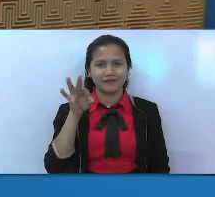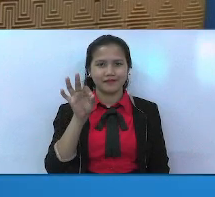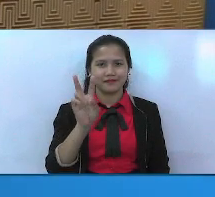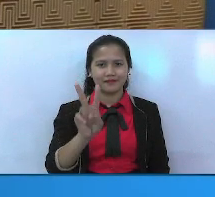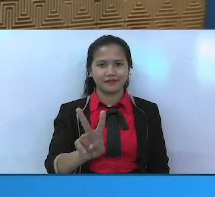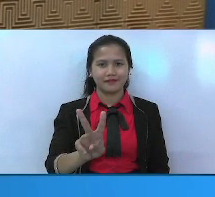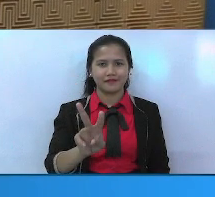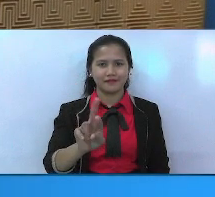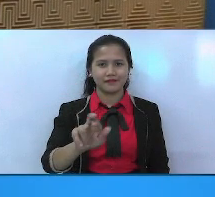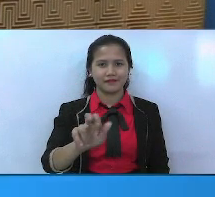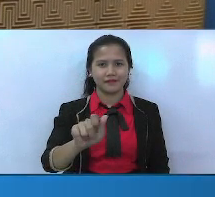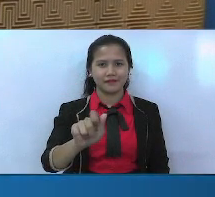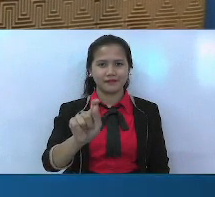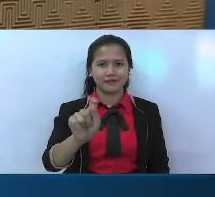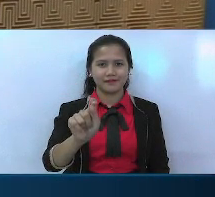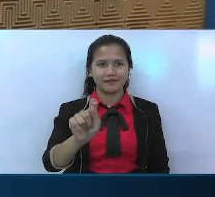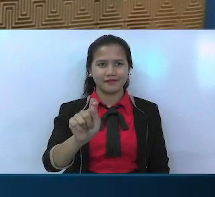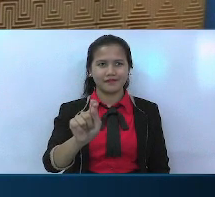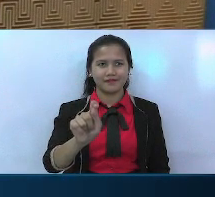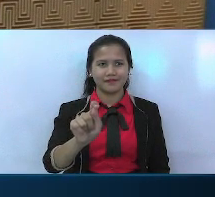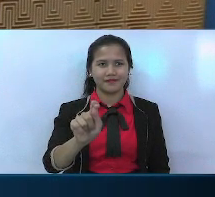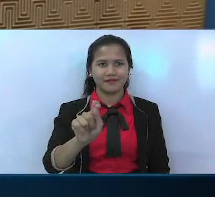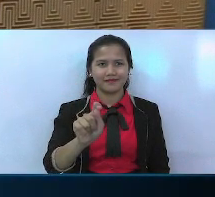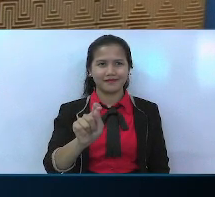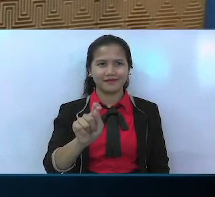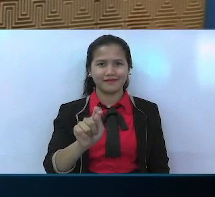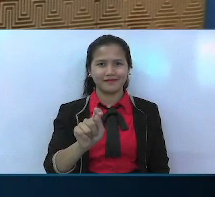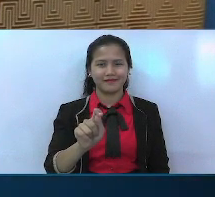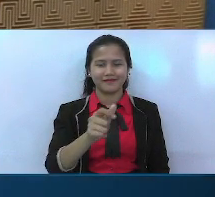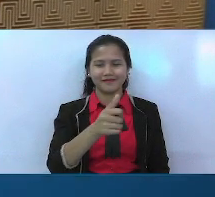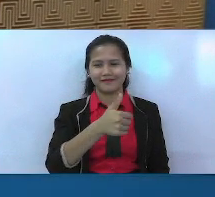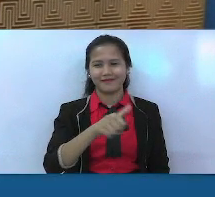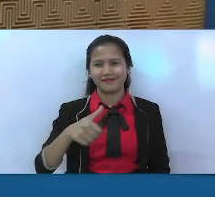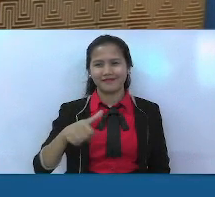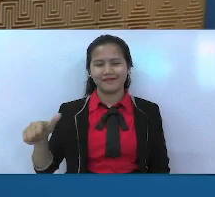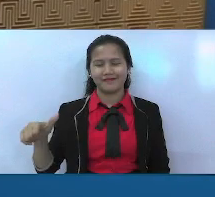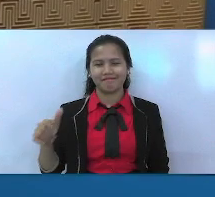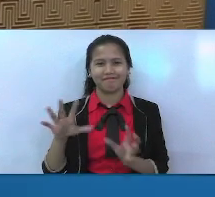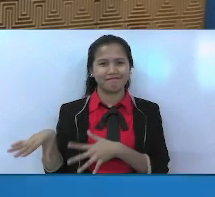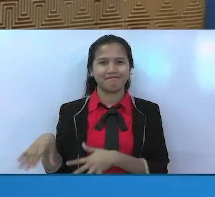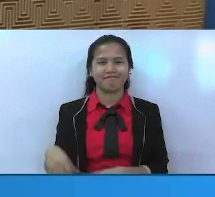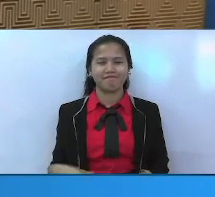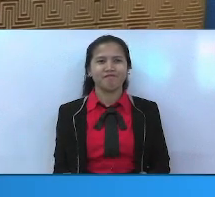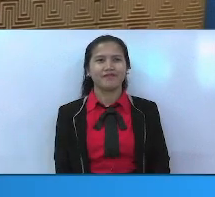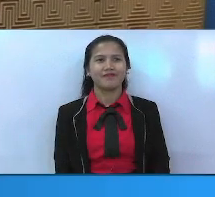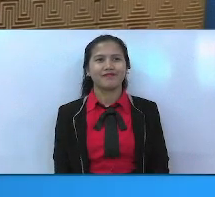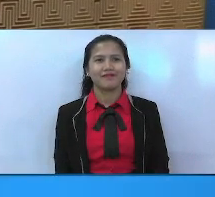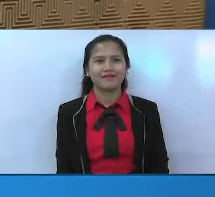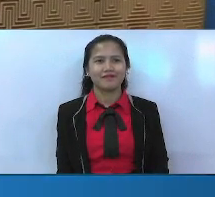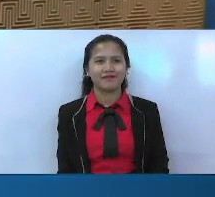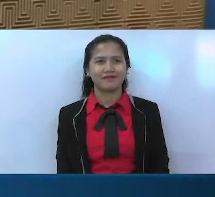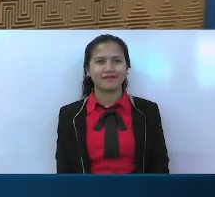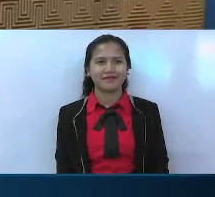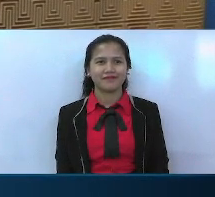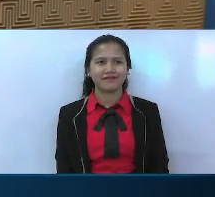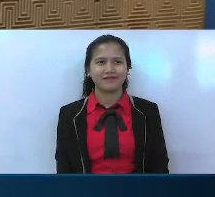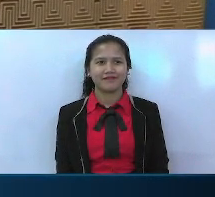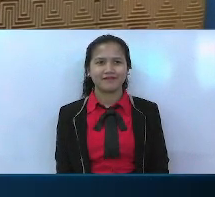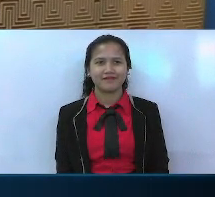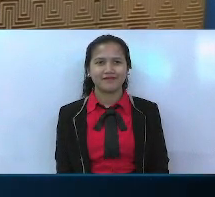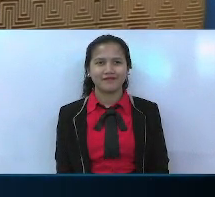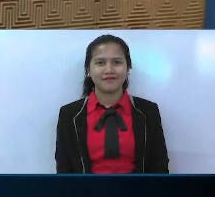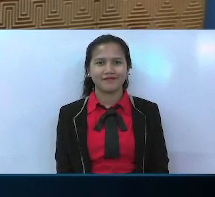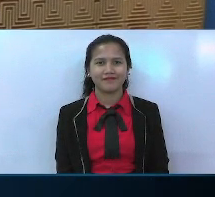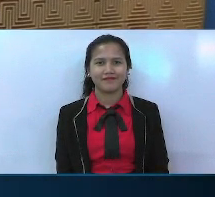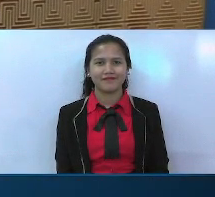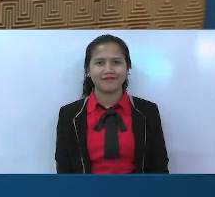eh. Nabubulok na, uod-uod pa eh. Anyway, sa basintabi sa mga nag-aapunan dyan. Ikaw kasi binuksan mo yung amoy, mandirigma eh.